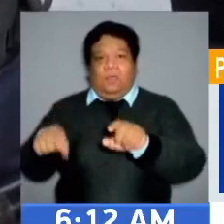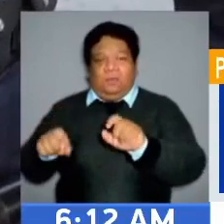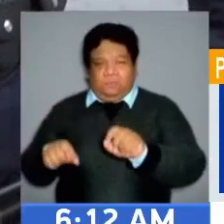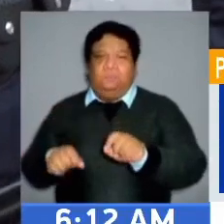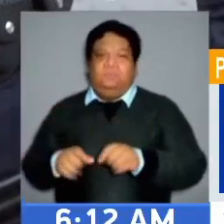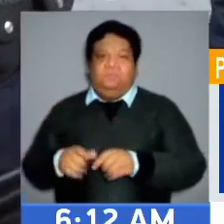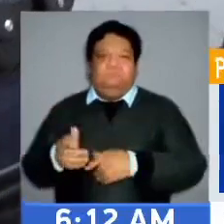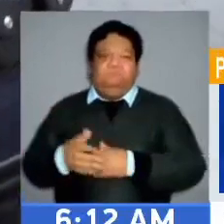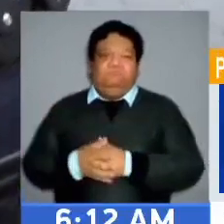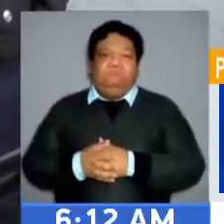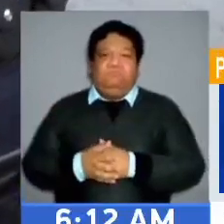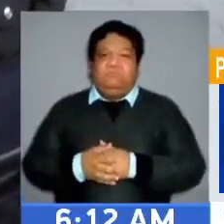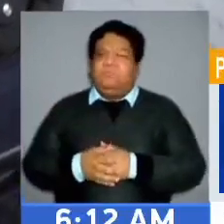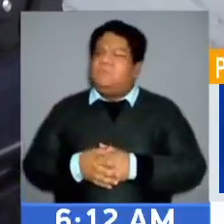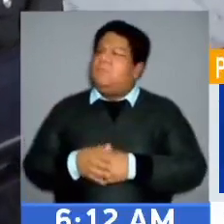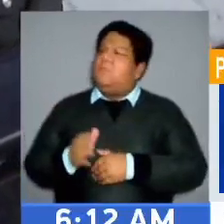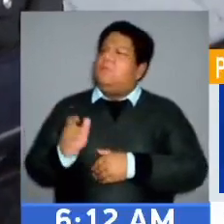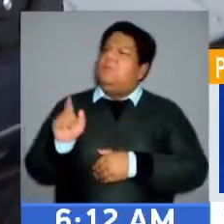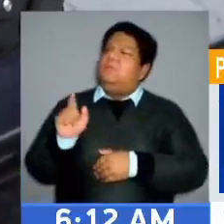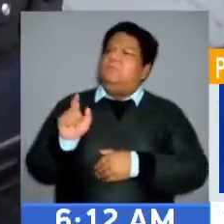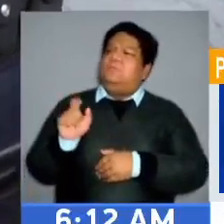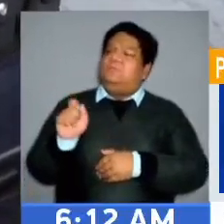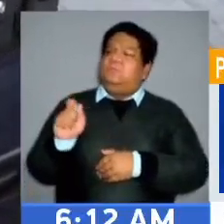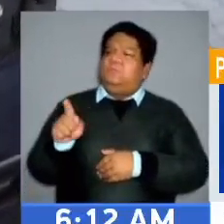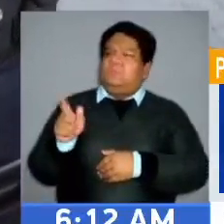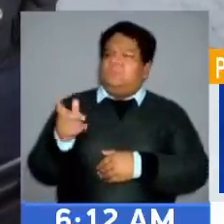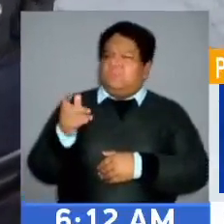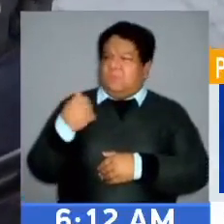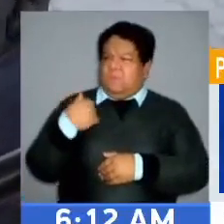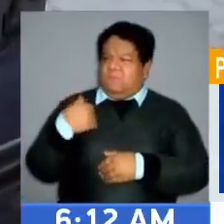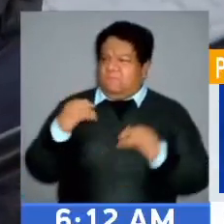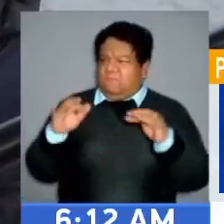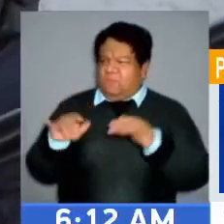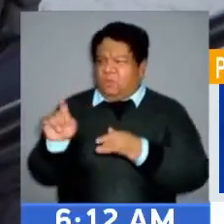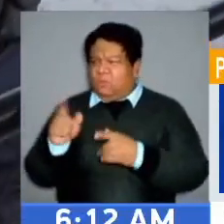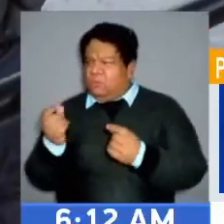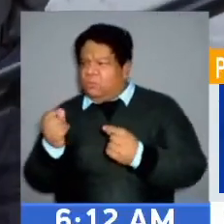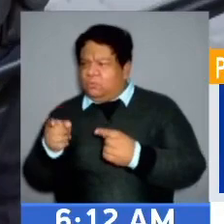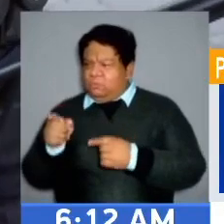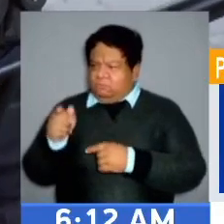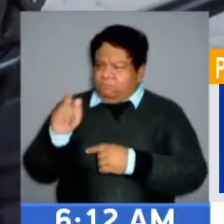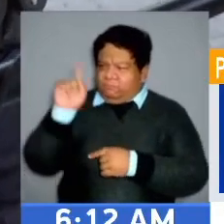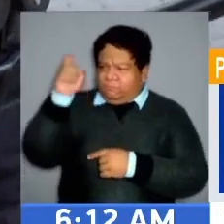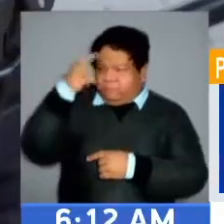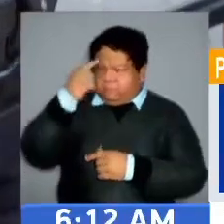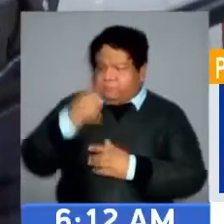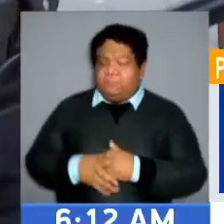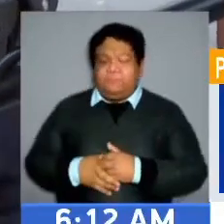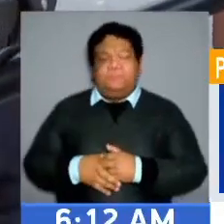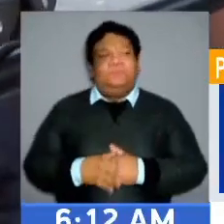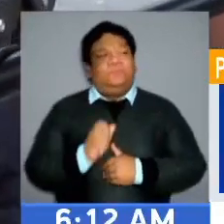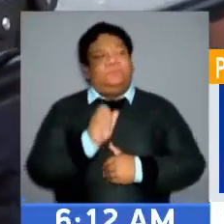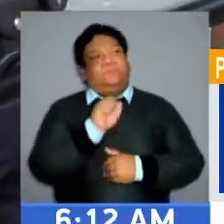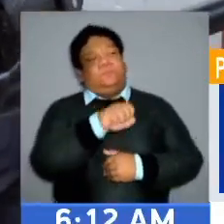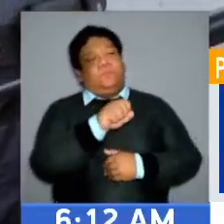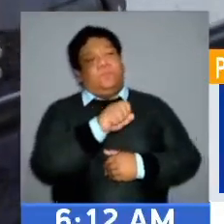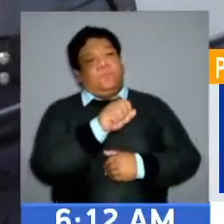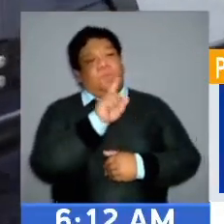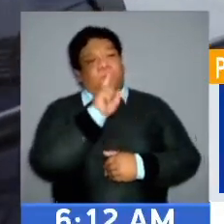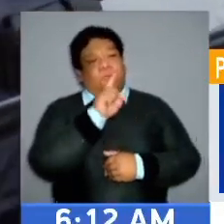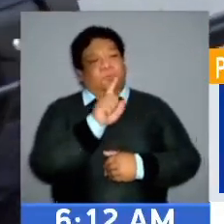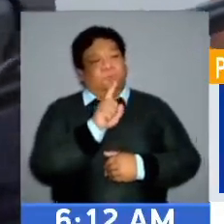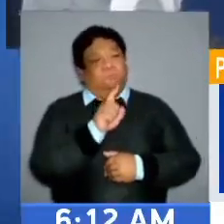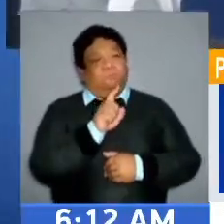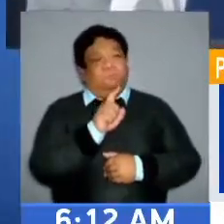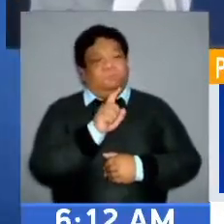yung mga nag-over the backod. Ito ho ba anong ginawa ng pamunuan dito? Yun sir, in behalf of Director Yayay, sir, talagang sinecure ni ma'am ni Director